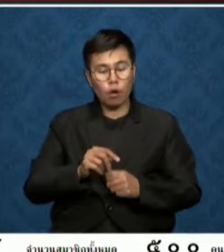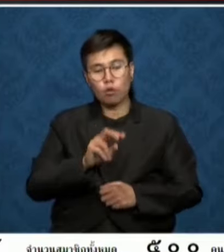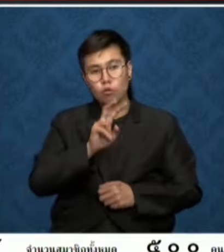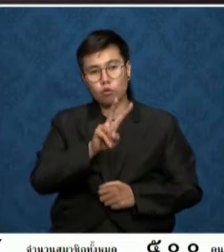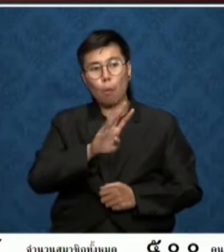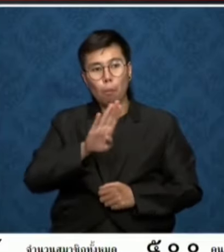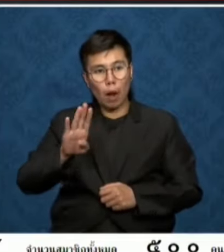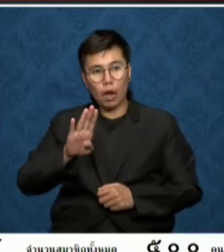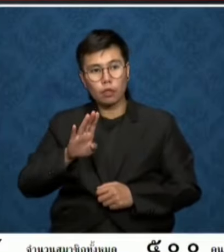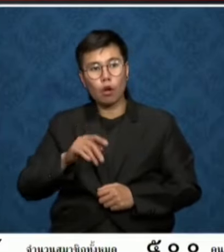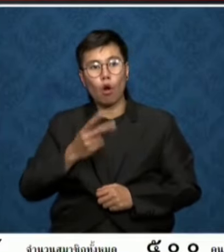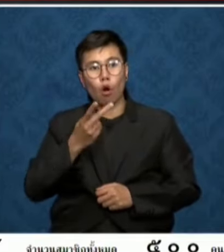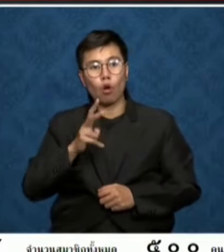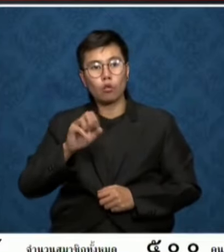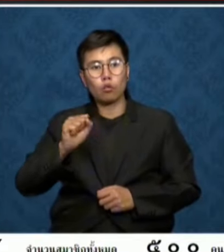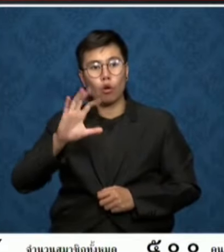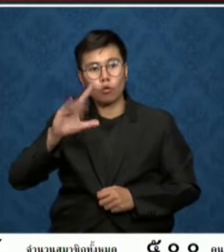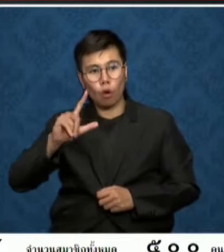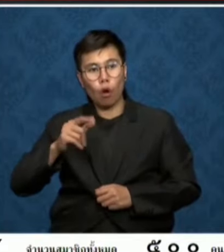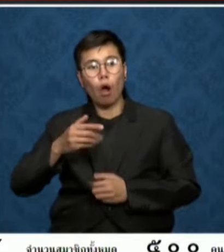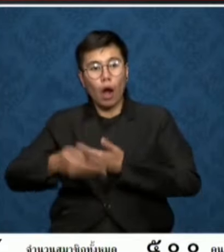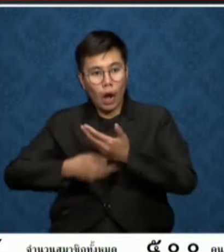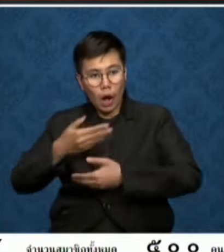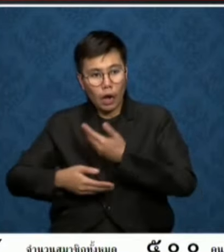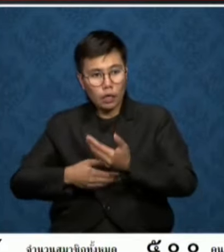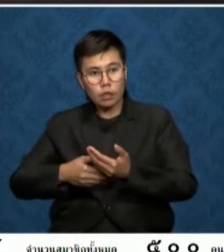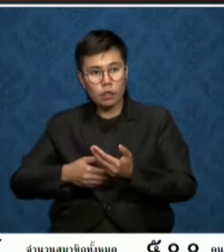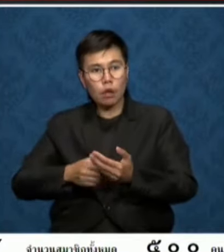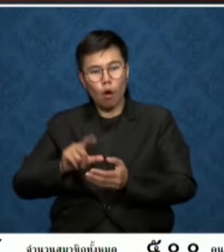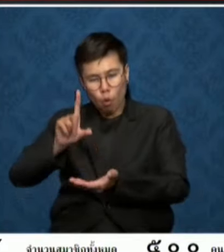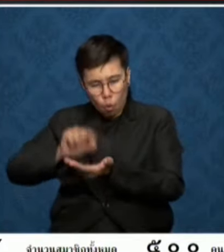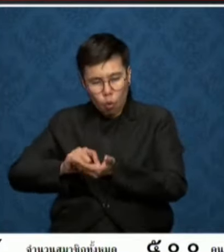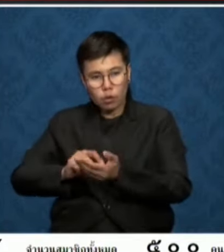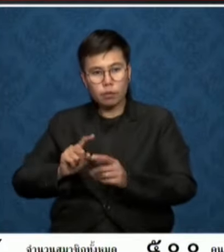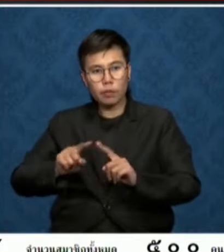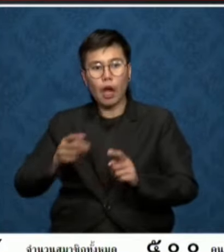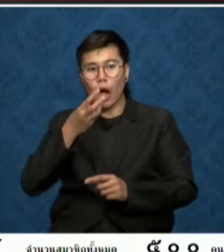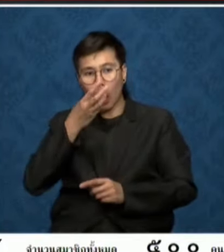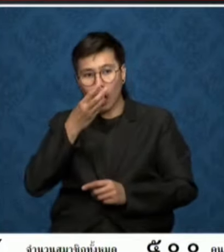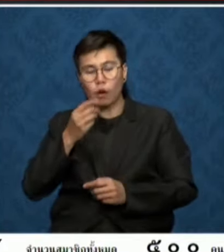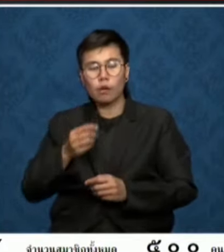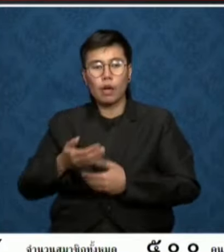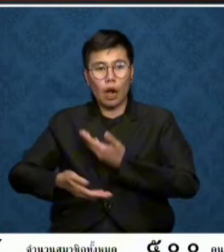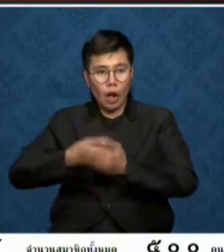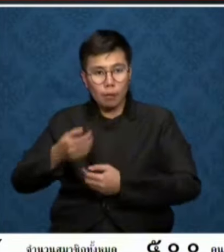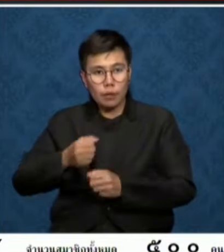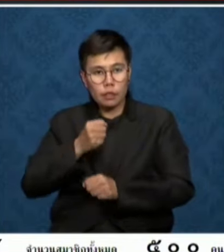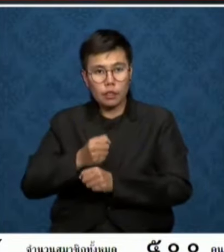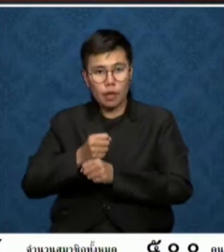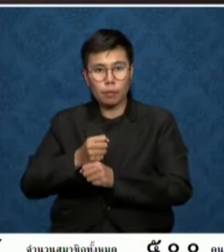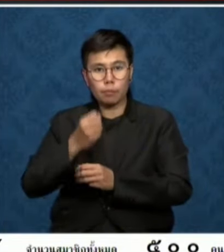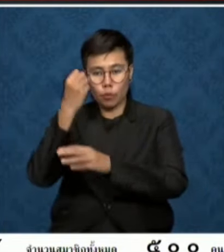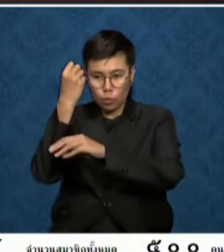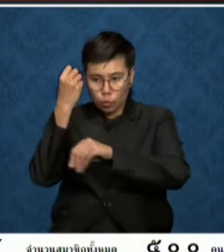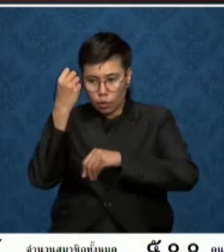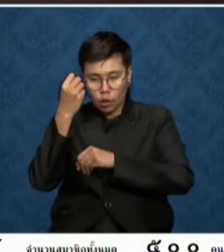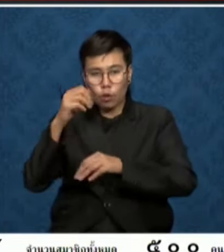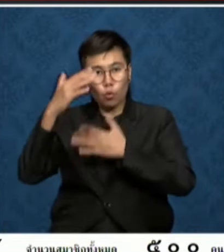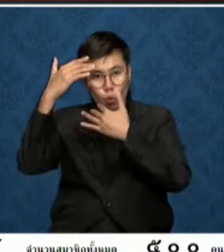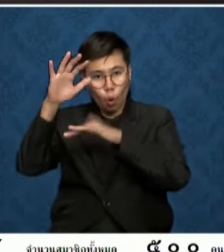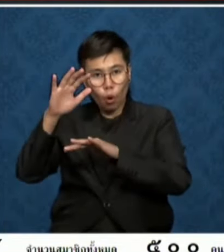คสช.เอาไปขายถูกนะครับแต่จริงๆแล้วข้าวที่เอาไปขายก็ไม่ได้เอาไปทำเอทานอลหรือไม่ได้เอาไปเผาจริงๆแล้วไปขายส่งออกได้ทั้งหมด